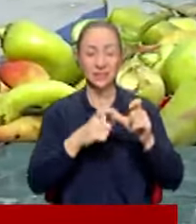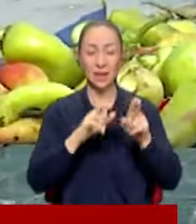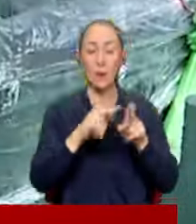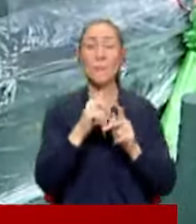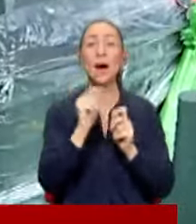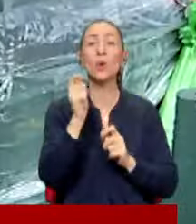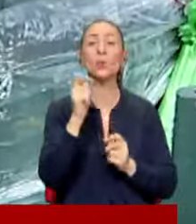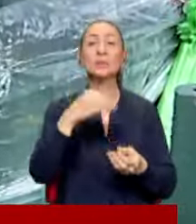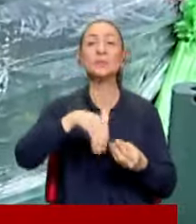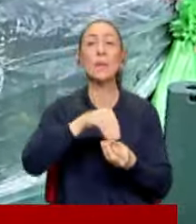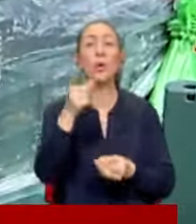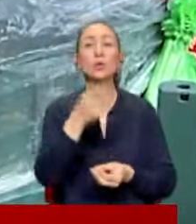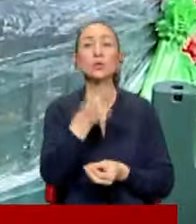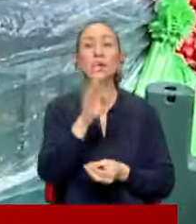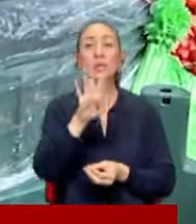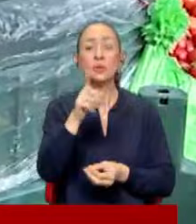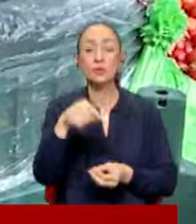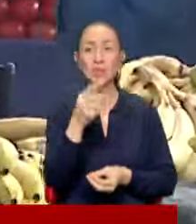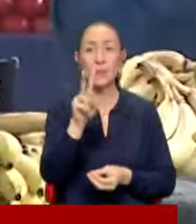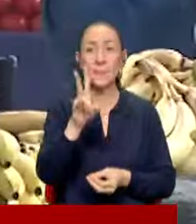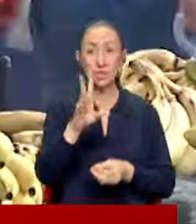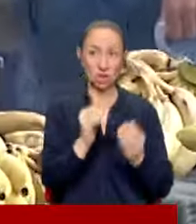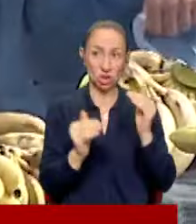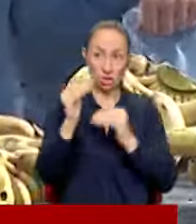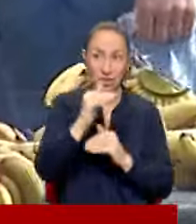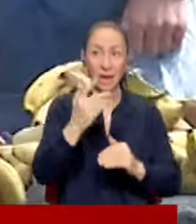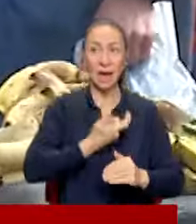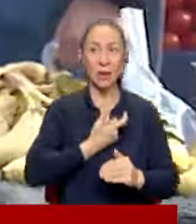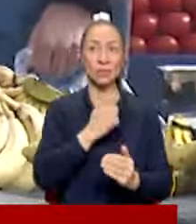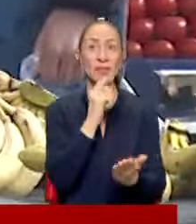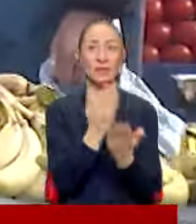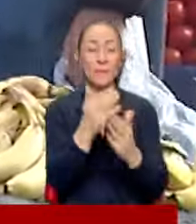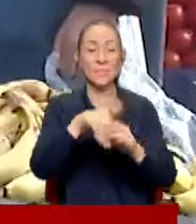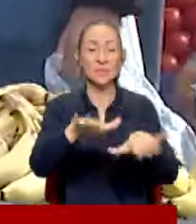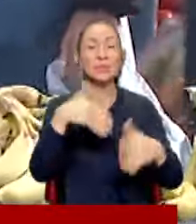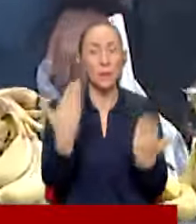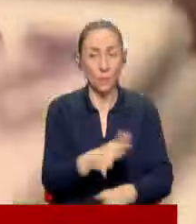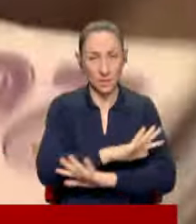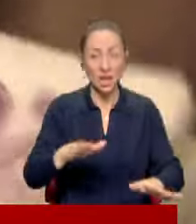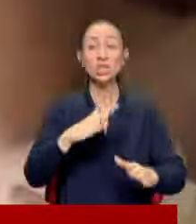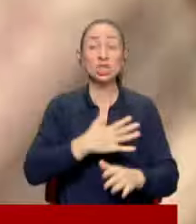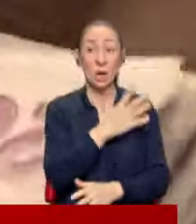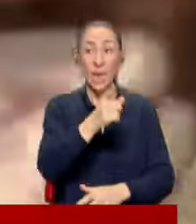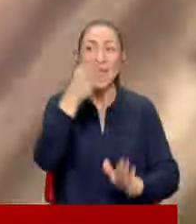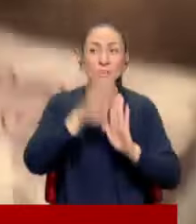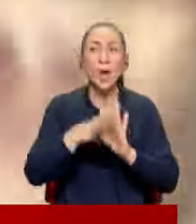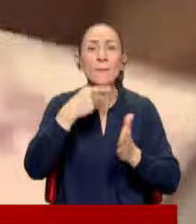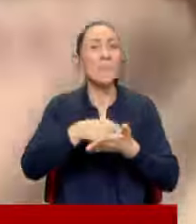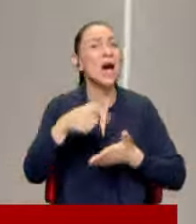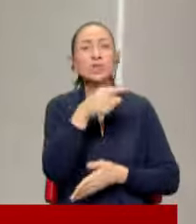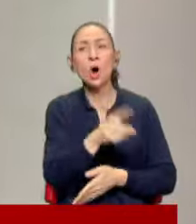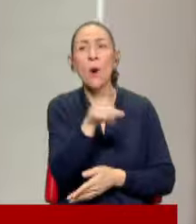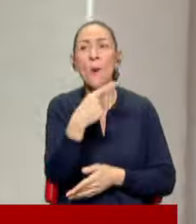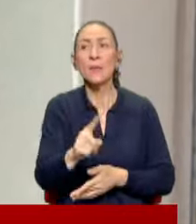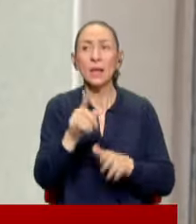Bağkur emeklisinin zam oranını %49,25'e çıkartan kanun teklifi meclisten geçti. CHP en düşük emekli maaşının